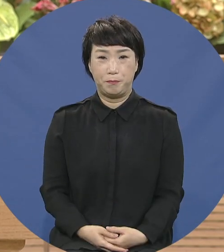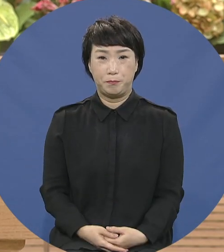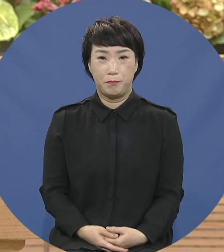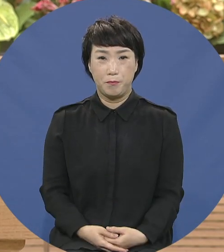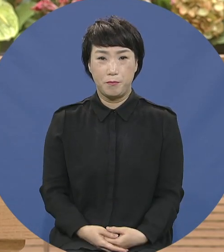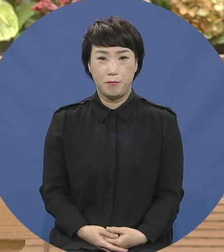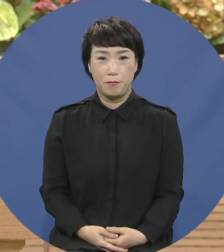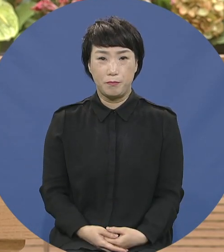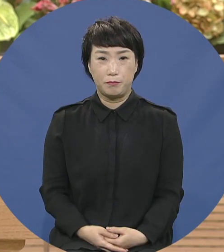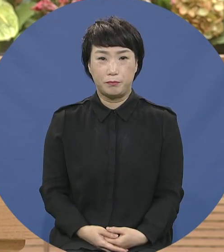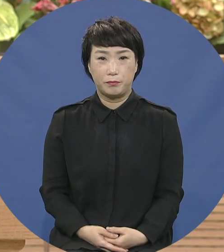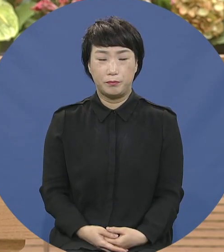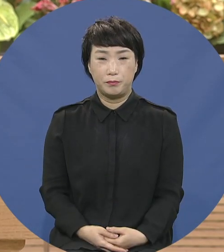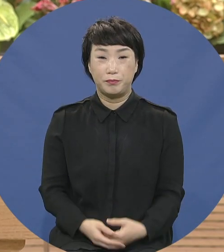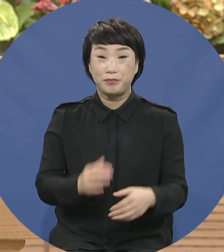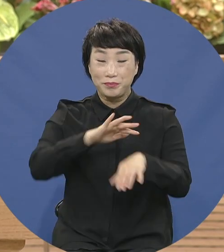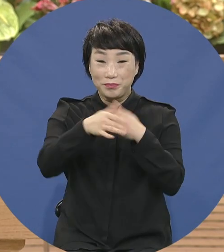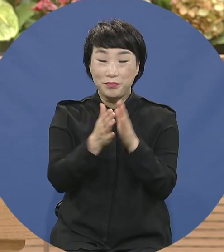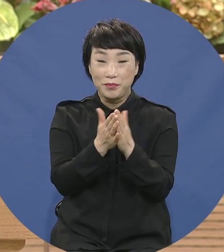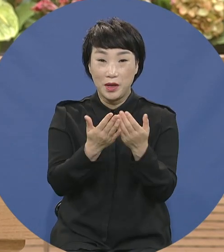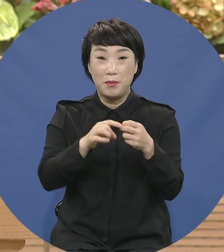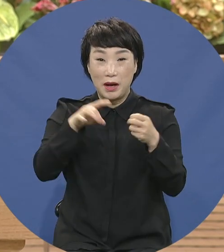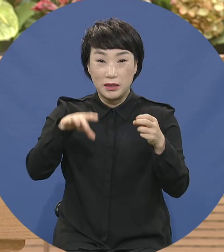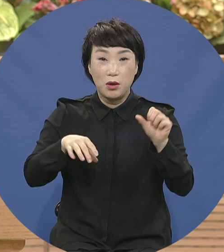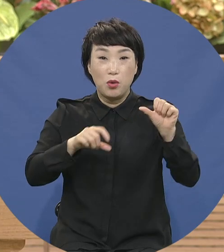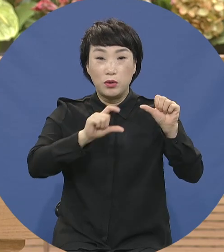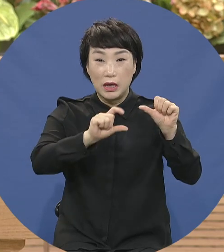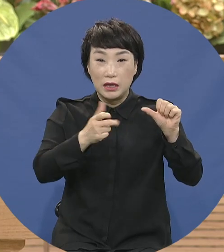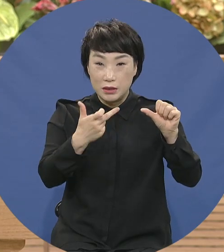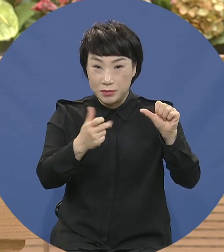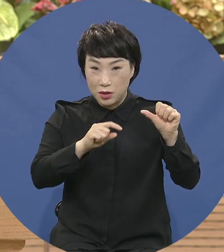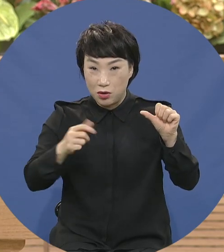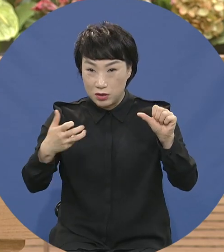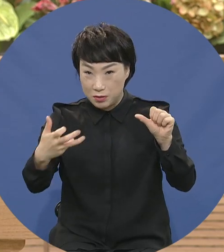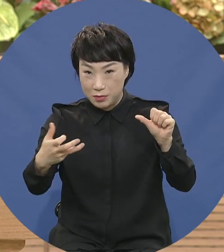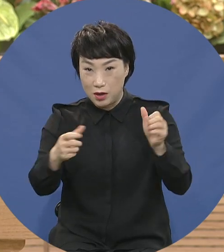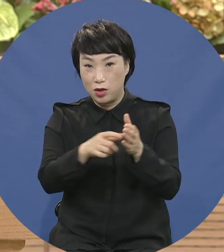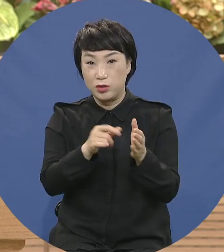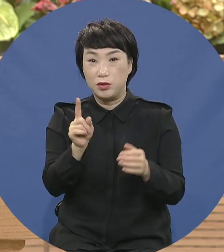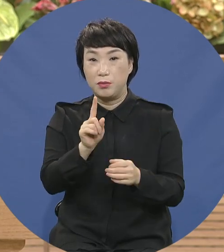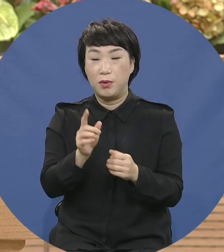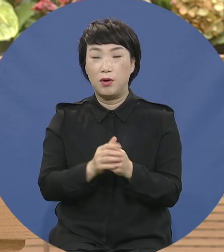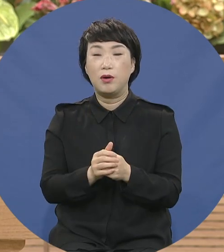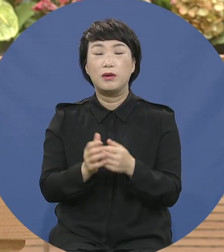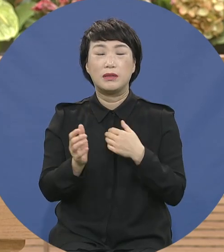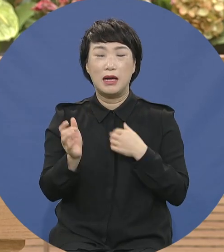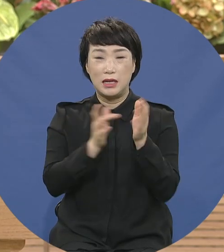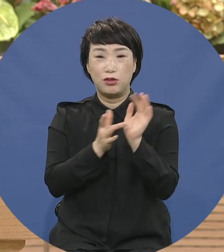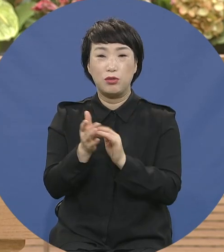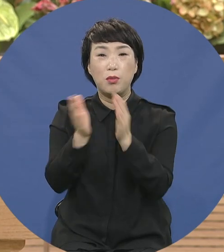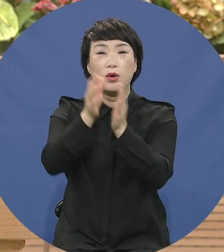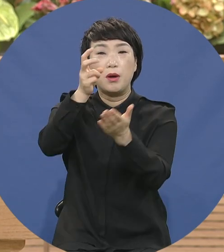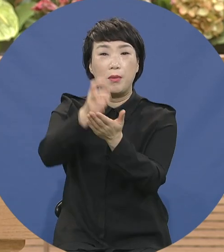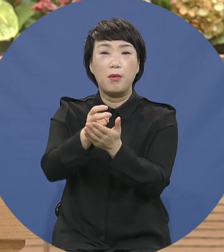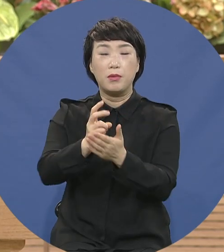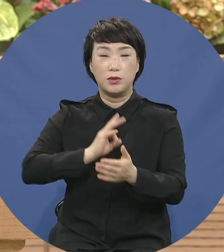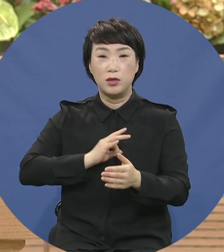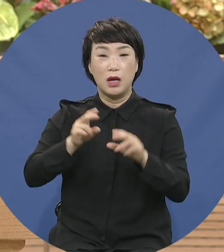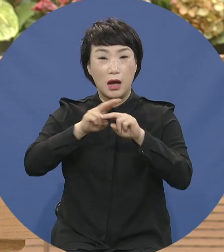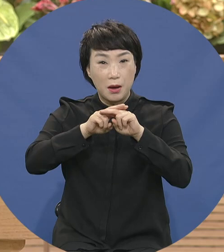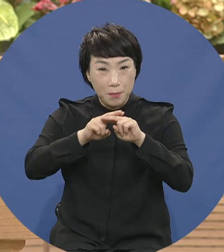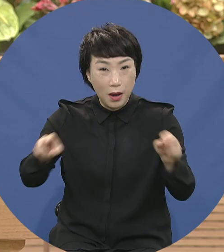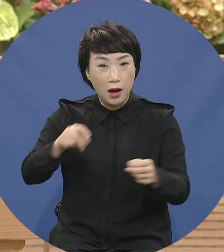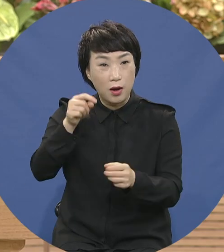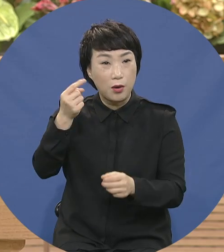네. 마태복음 5장 17절로 18절에 내가 율법이나 선지자를